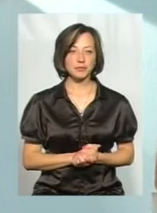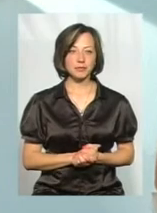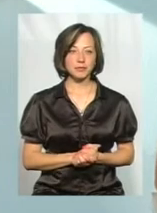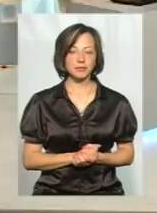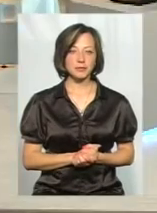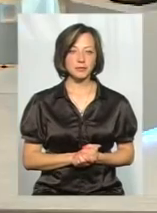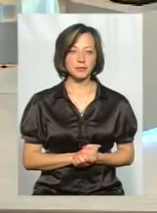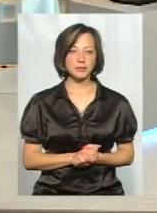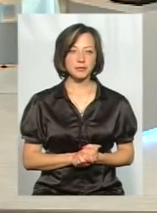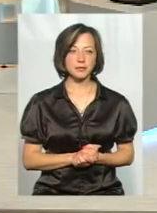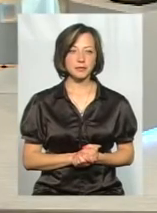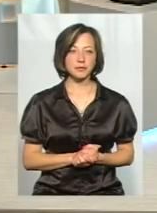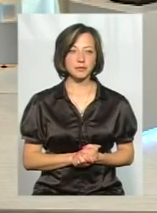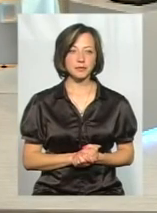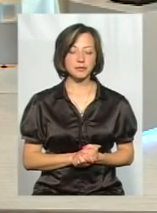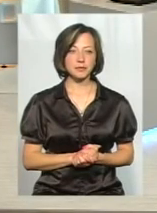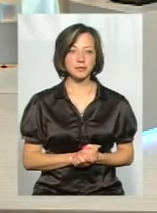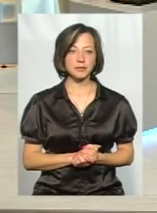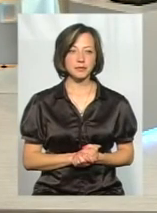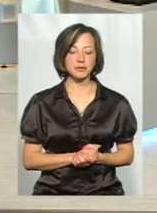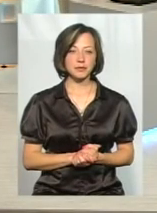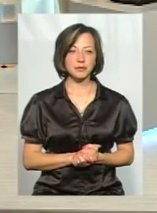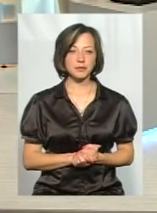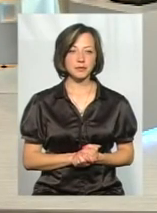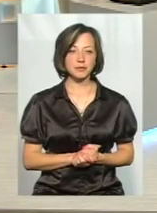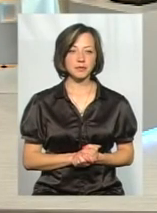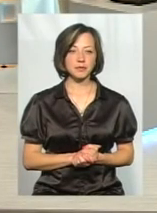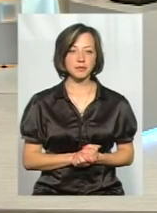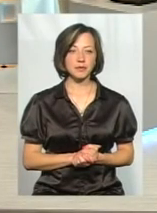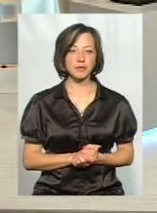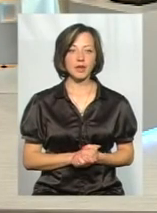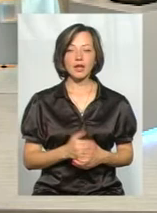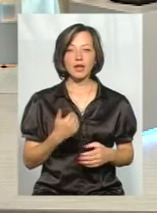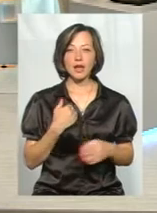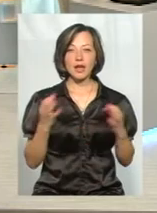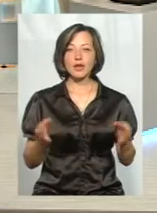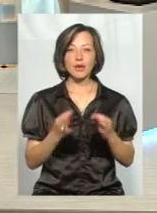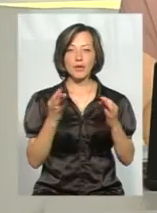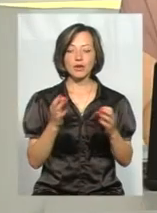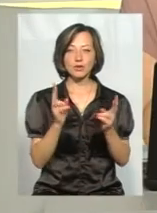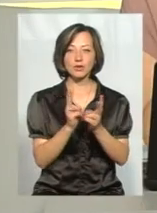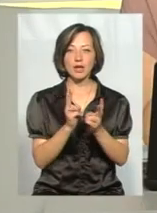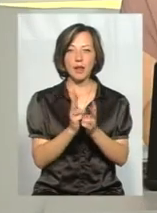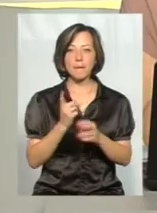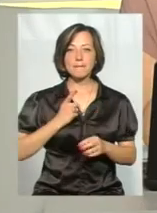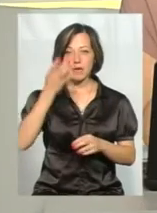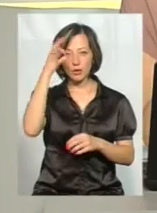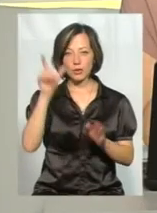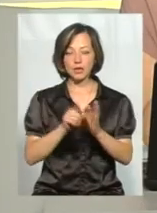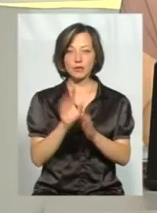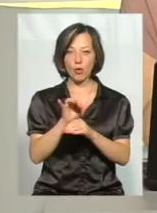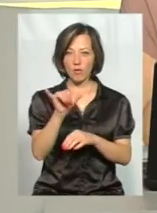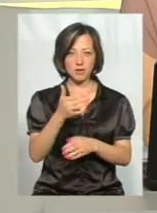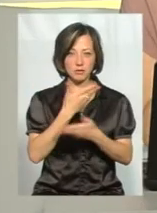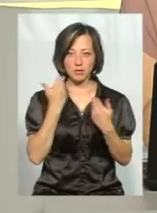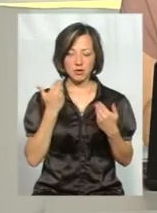собаками. А, пане Романе, от не зустрічала я патрульних із псами, у вас їх немає? В